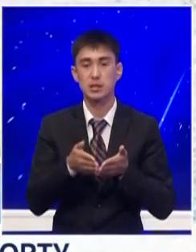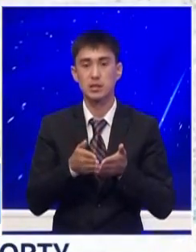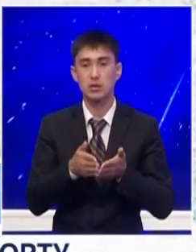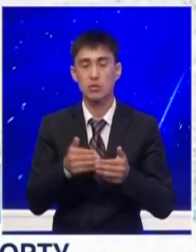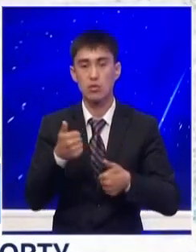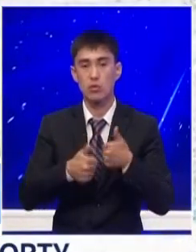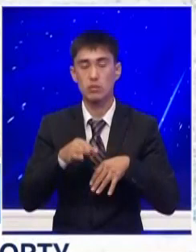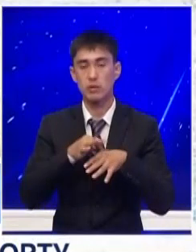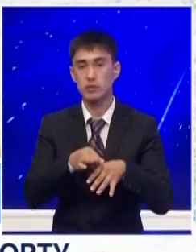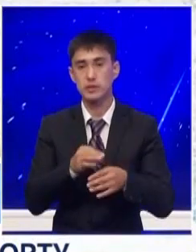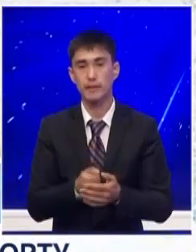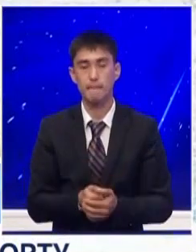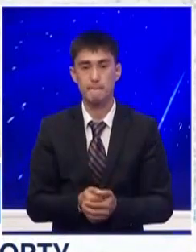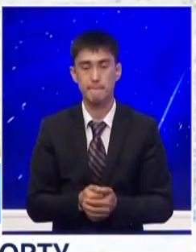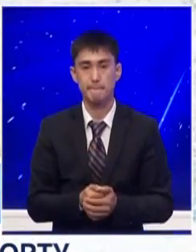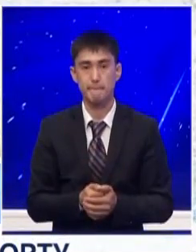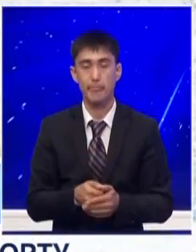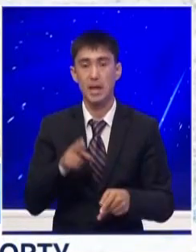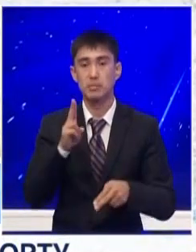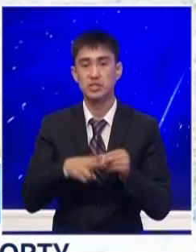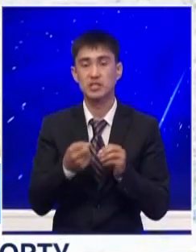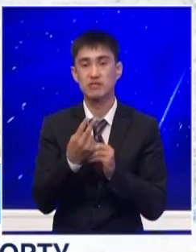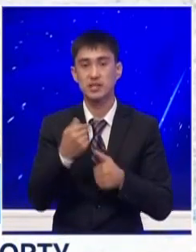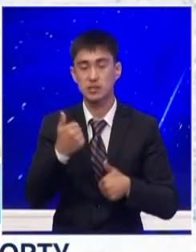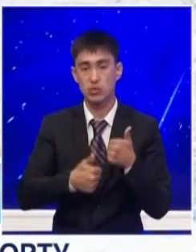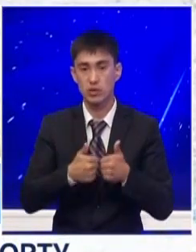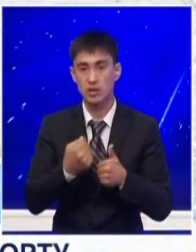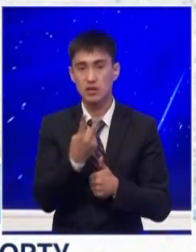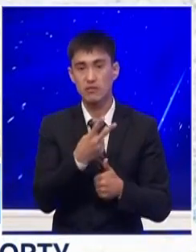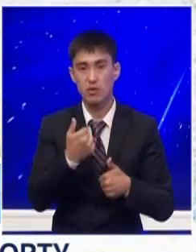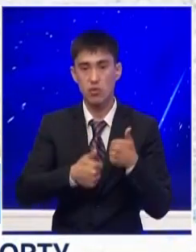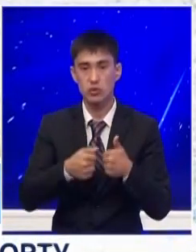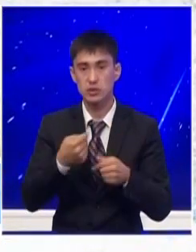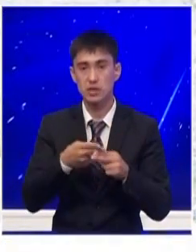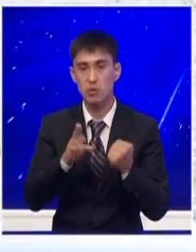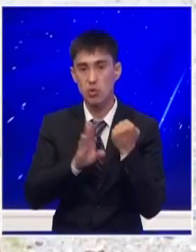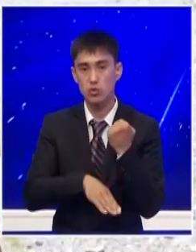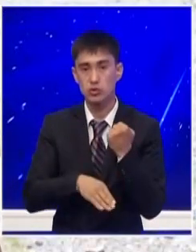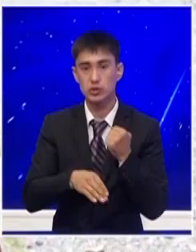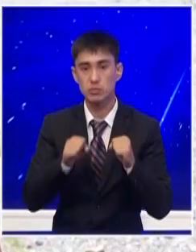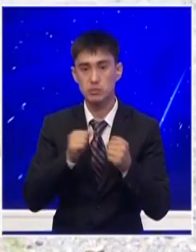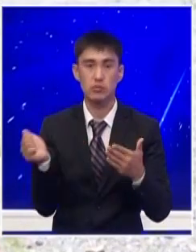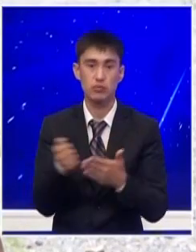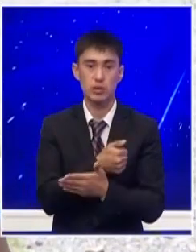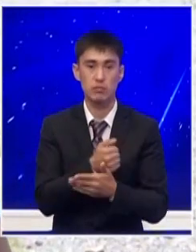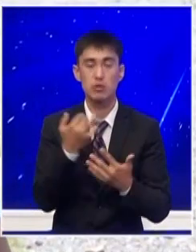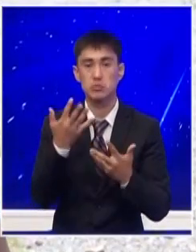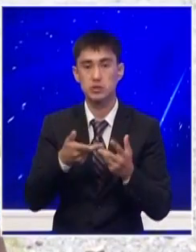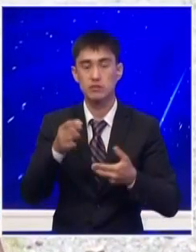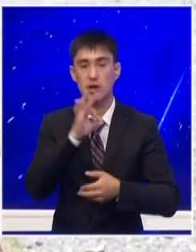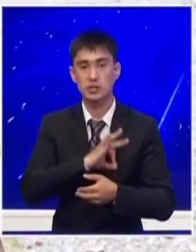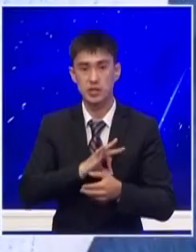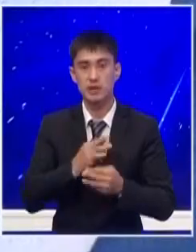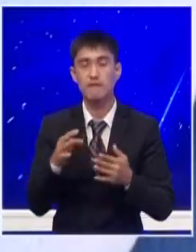12 гонок проводится. По истечении из 12 гонок, 2 гонки самые худшие у спортсмена выкидываются. Потом подсчитываются очки